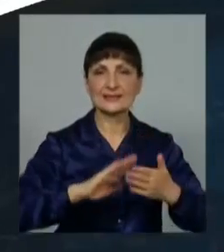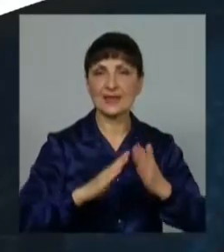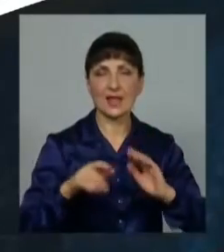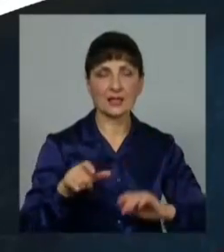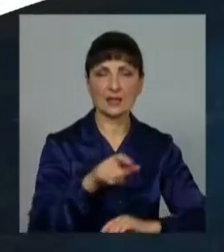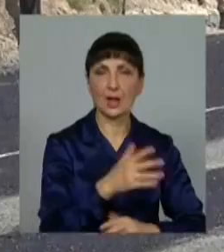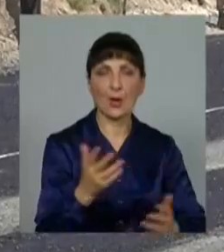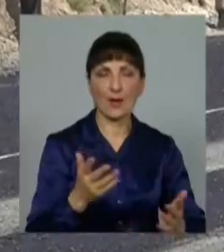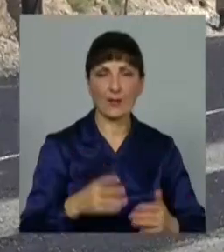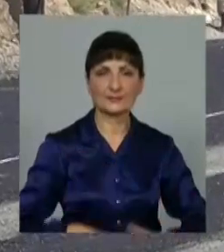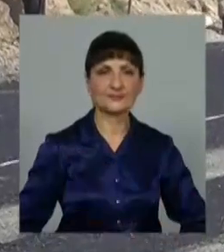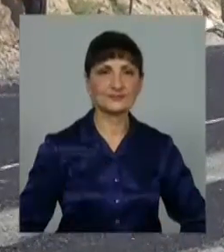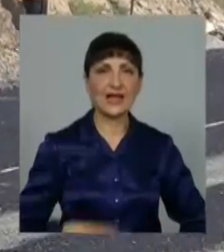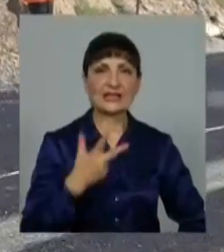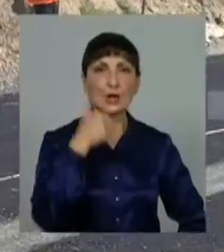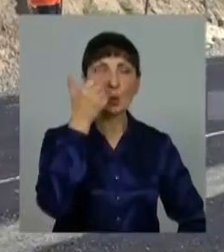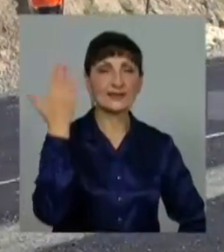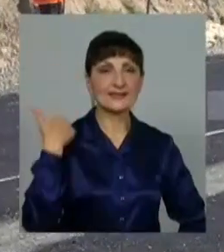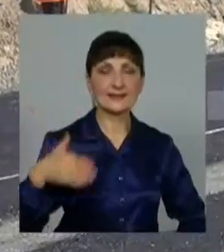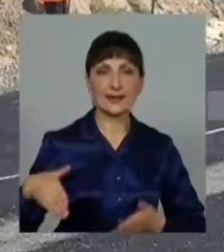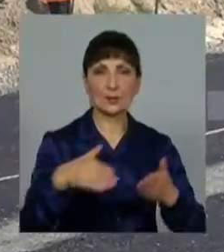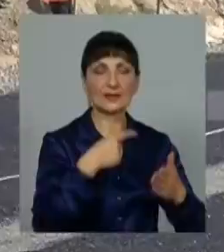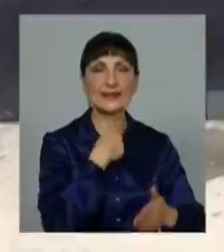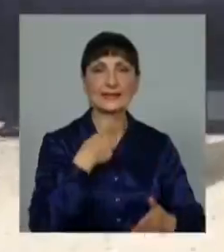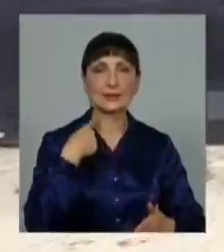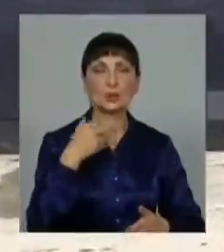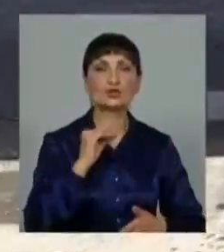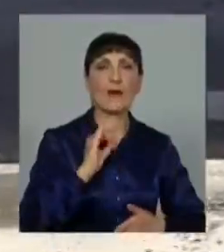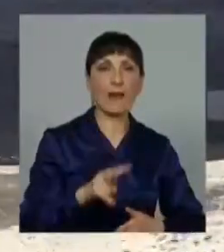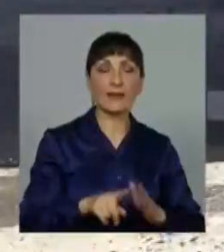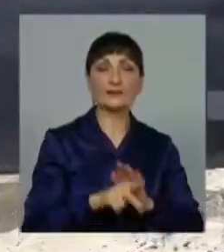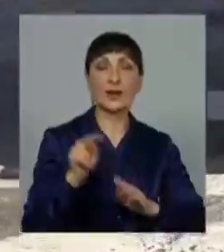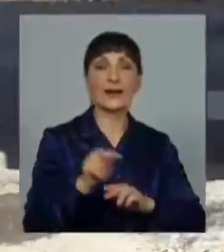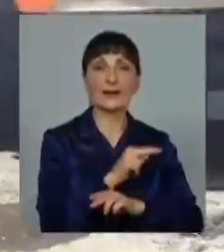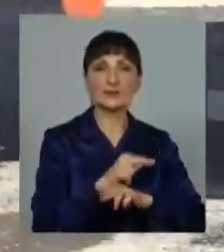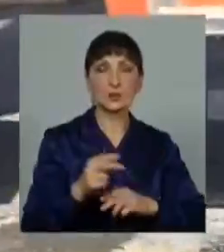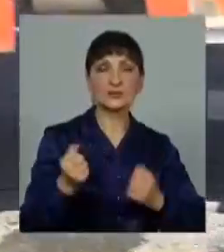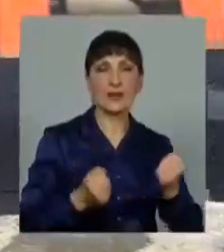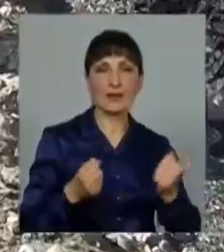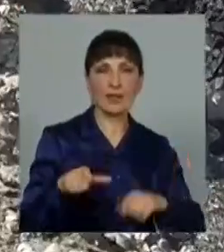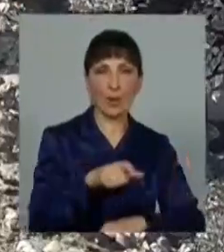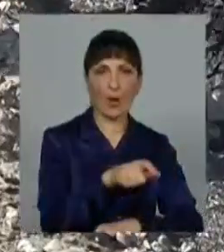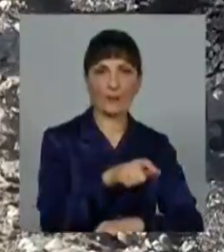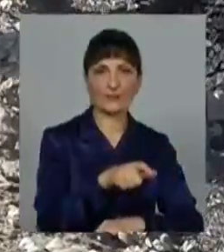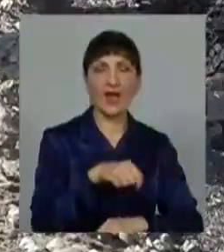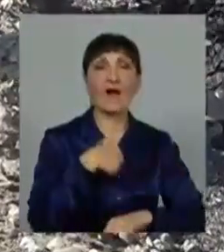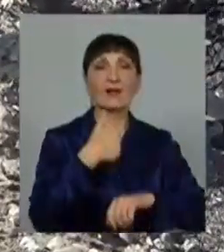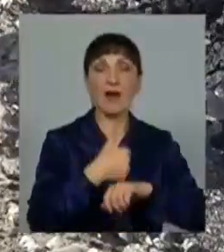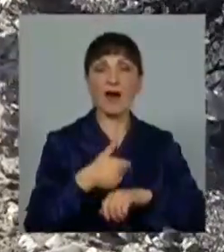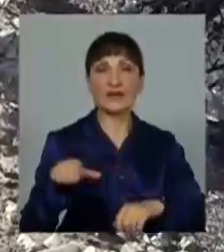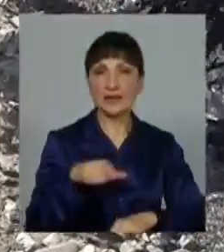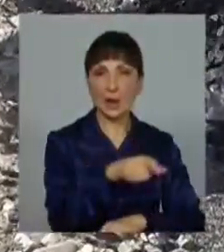дорог. 3 года назад по коридору Талдыкорган-Ширан началась реконструкция автомобильной дороги. Одну из главных